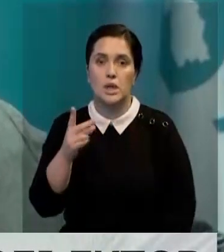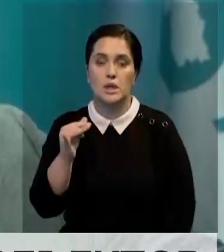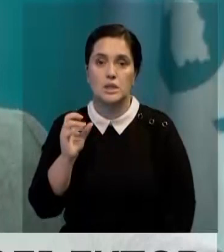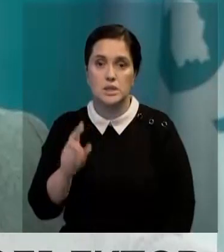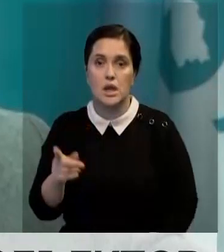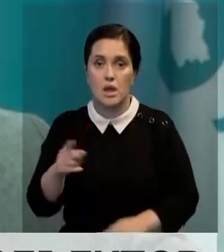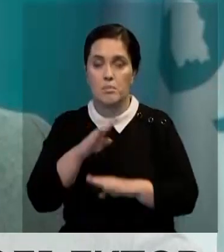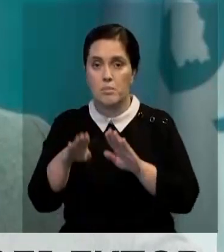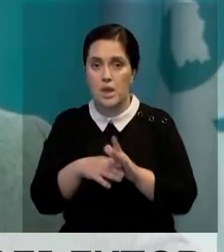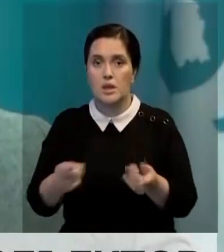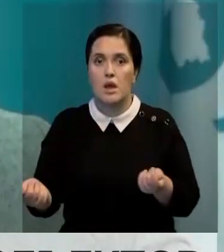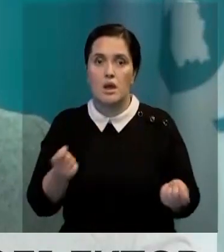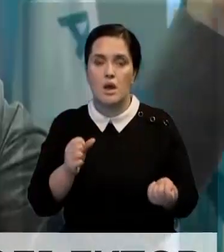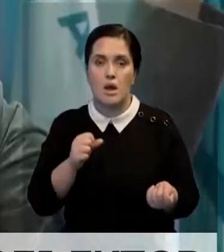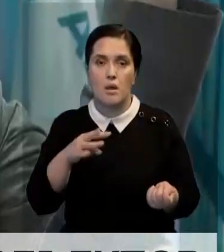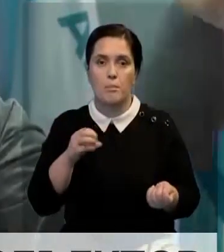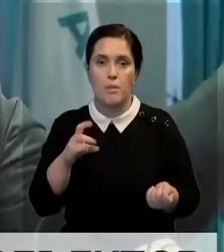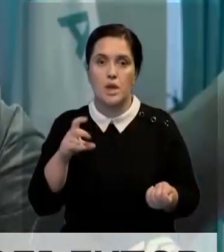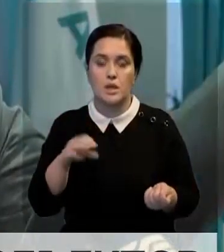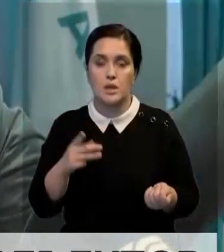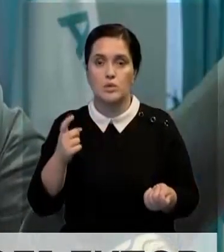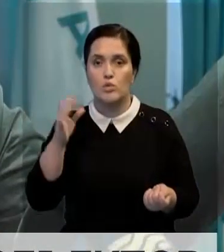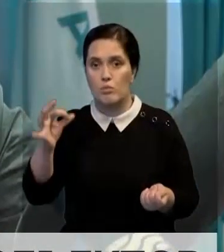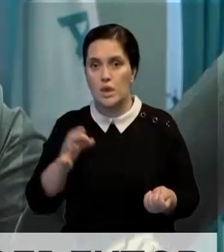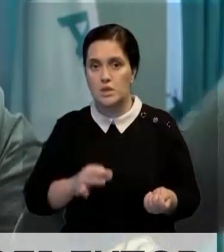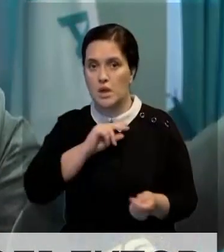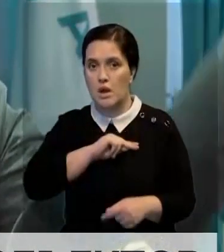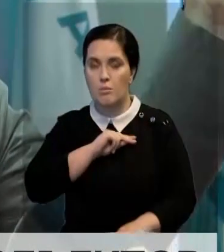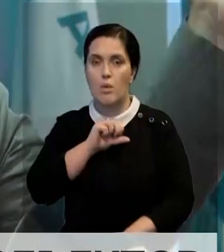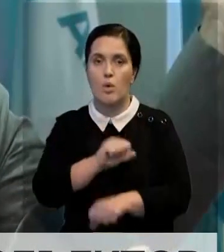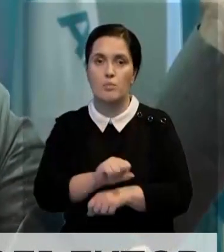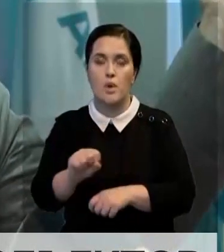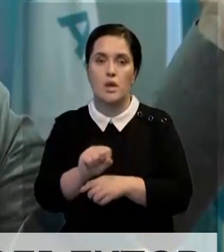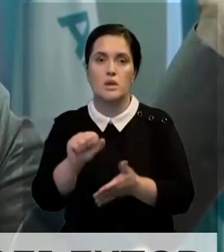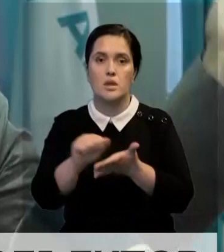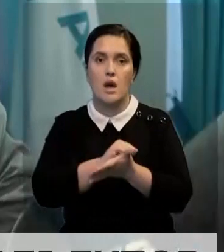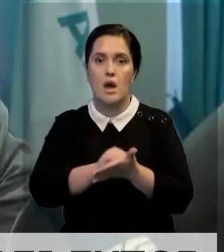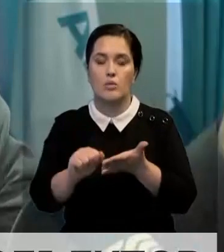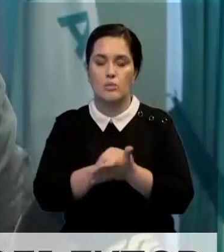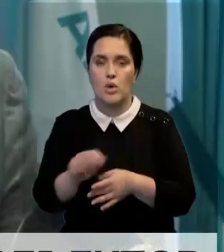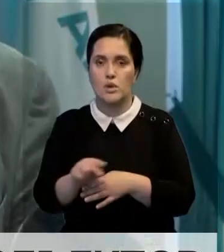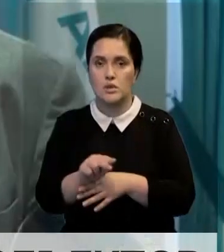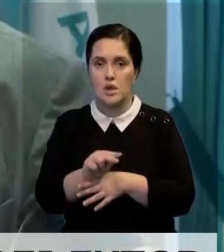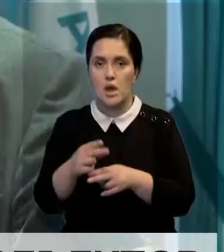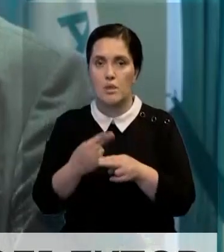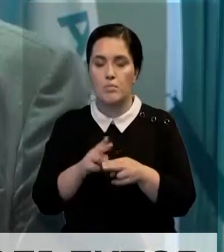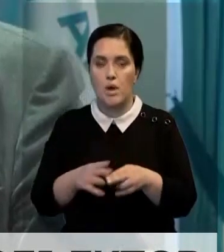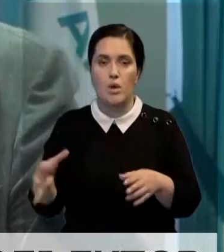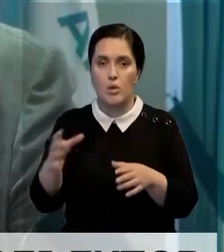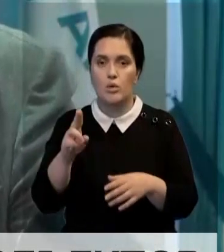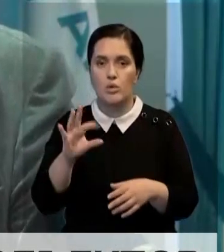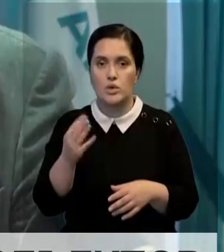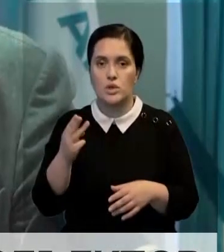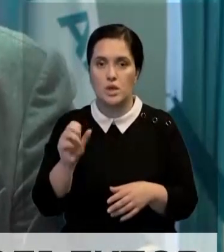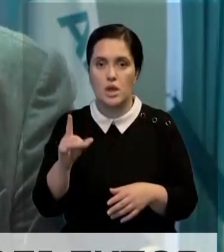находится под контролем партии «Аманат». На 100% работы остановлены. Документы ушли на корректировку. Побывали на озере Кошхарата. Там